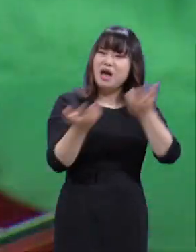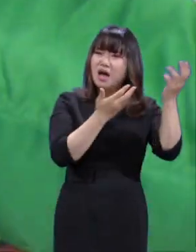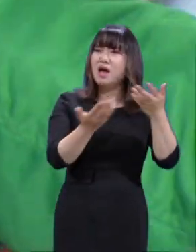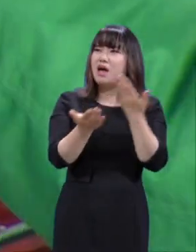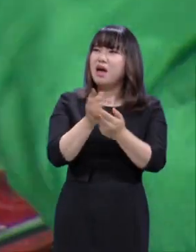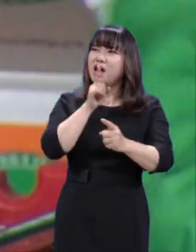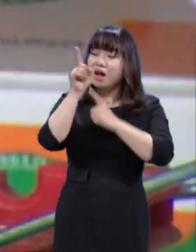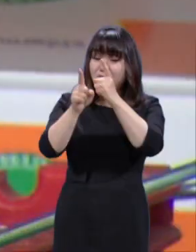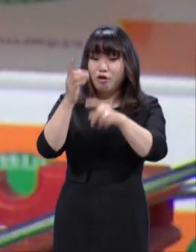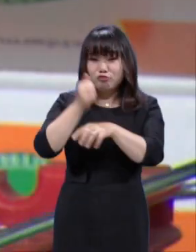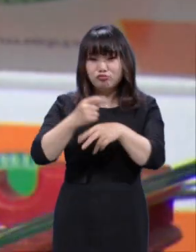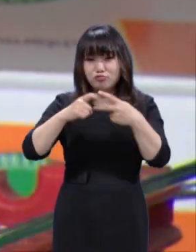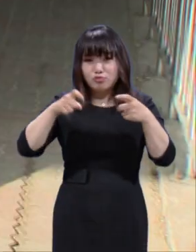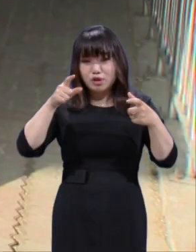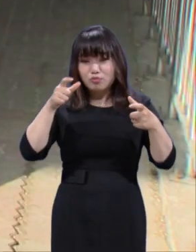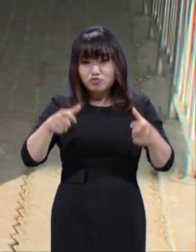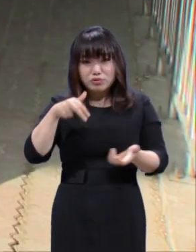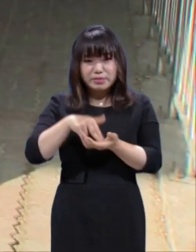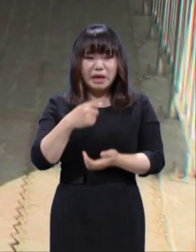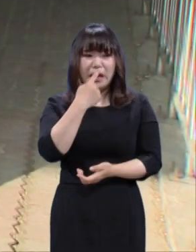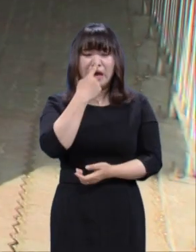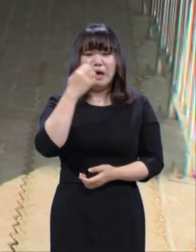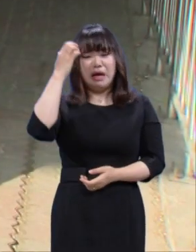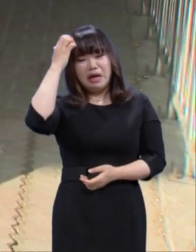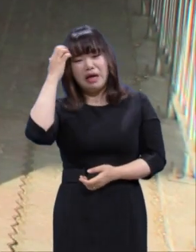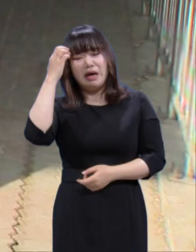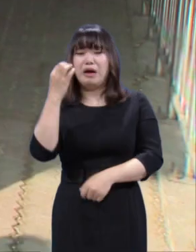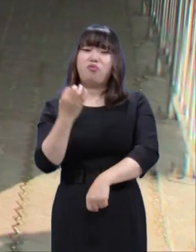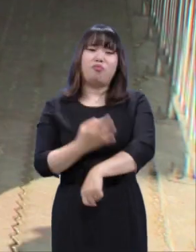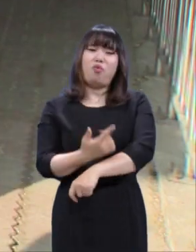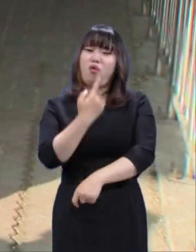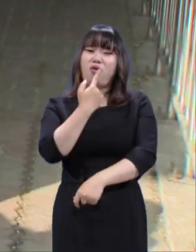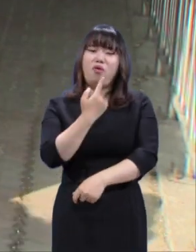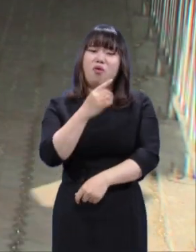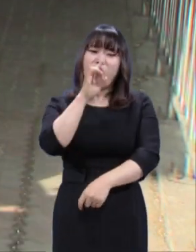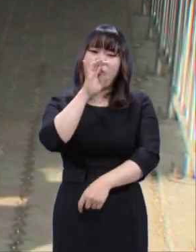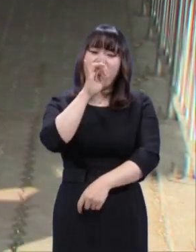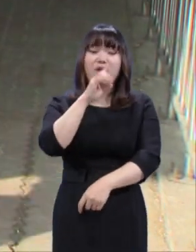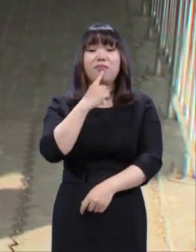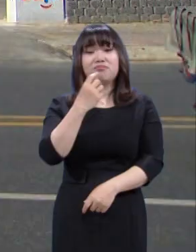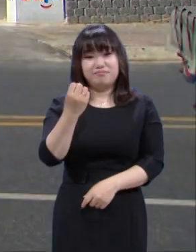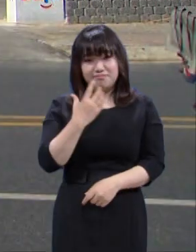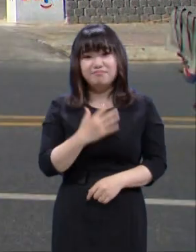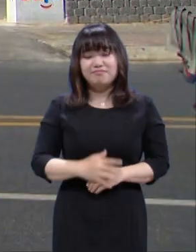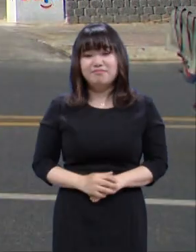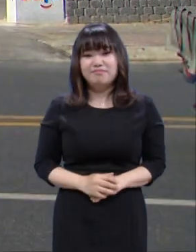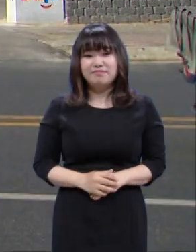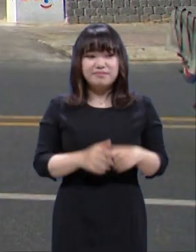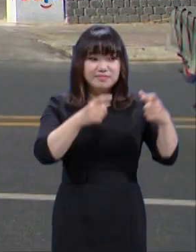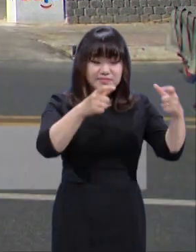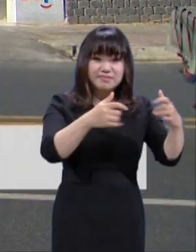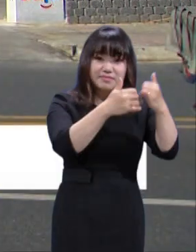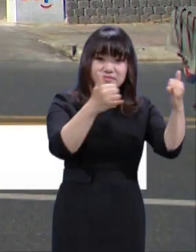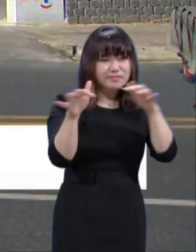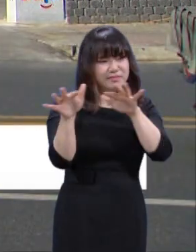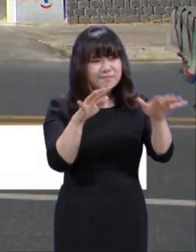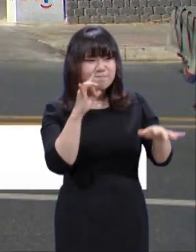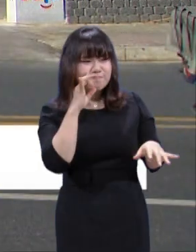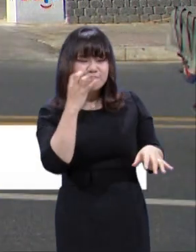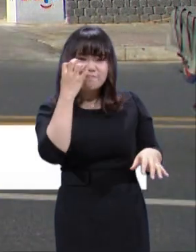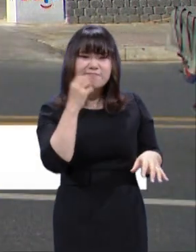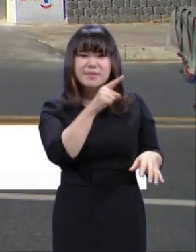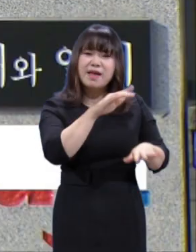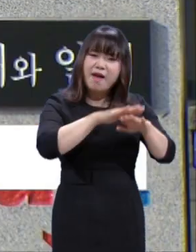빗발쳤지만 동대문구는 할 수 있는 것이 없다는 입장을 밝혔을 뿐입니다. 지역의 뜨거운 감자로